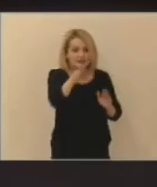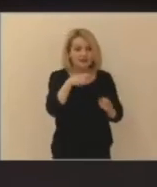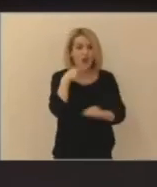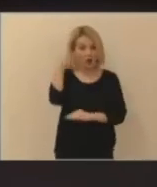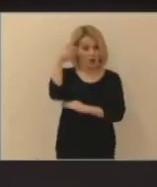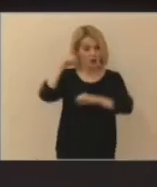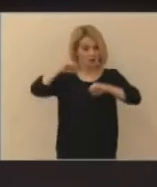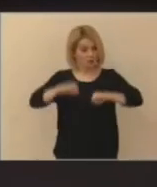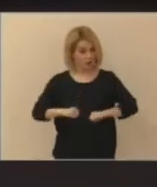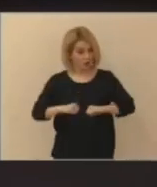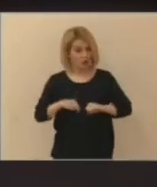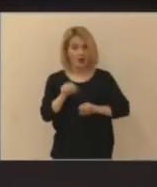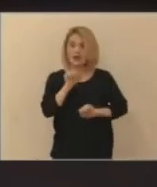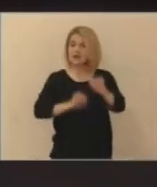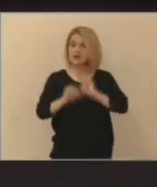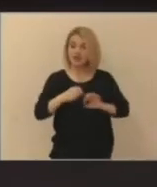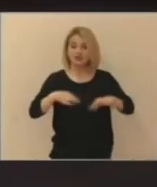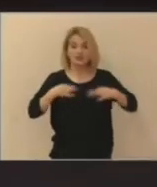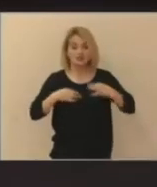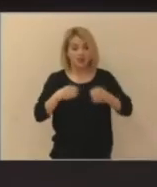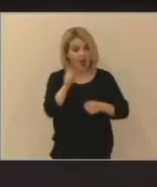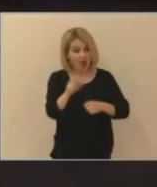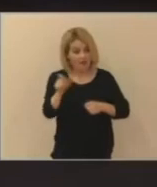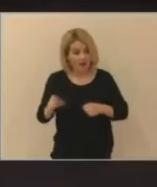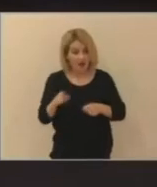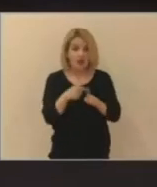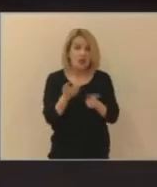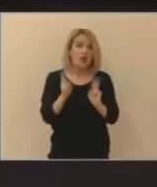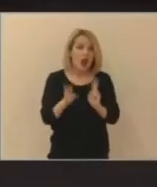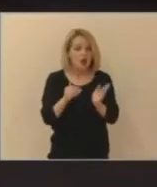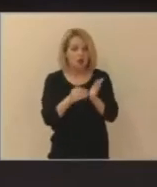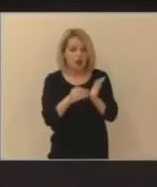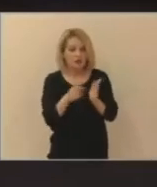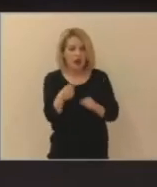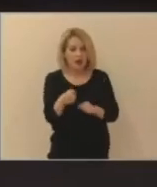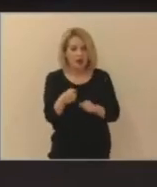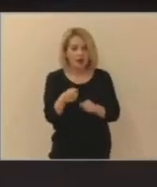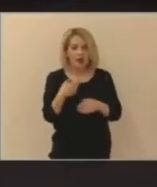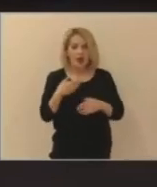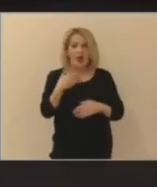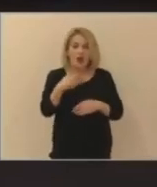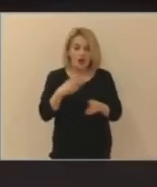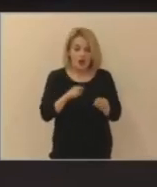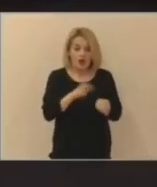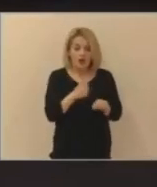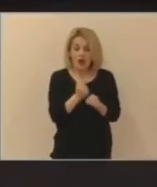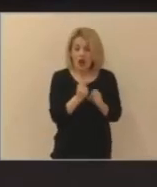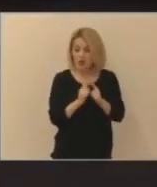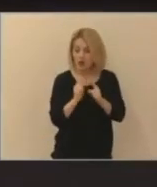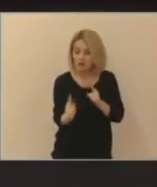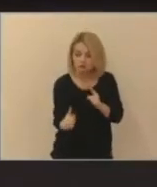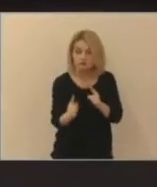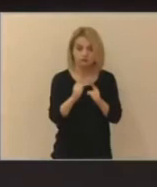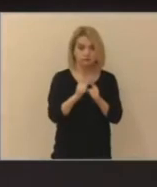работодавачи што се однесува до заштита на здравјето, но истовремено и на начинот како тие треба да одат во работа, но истовремено и да